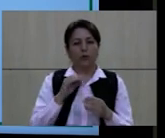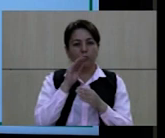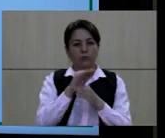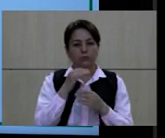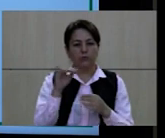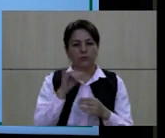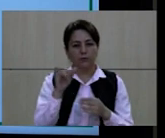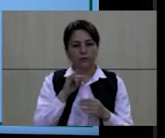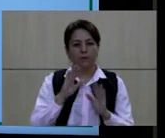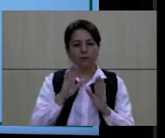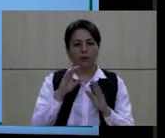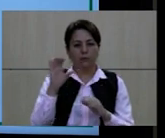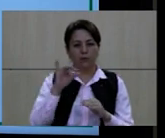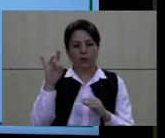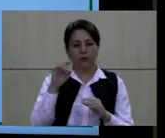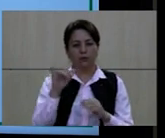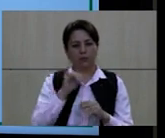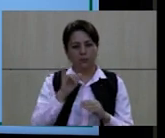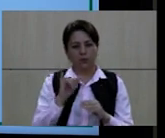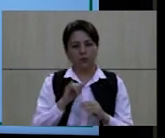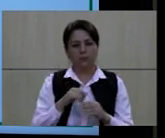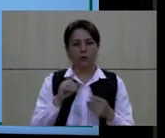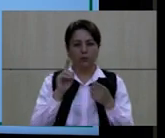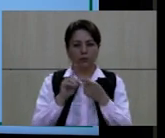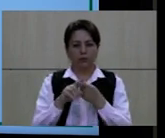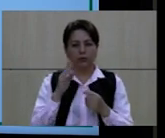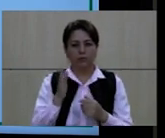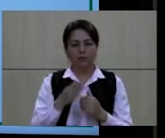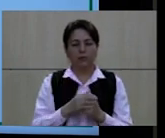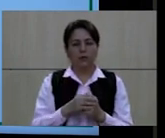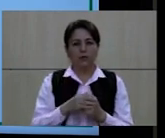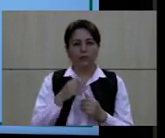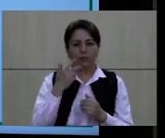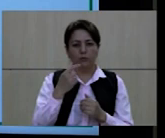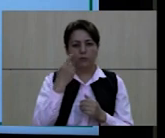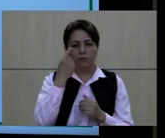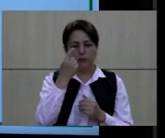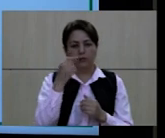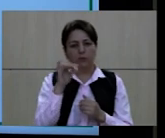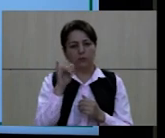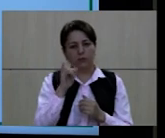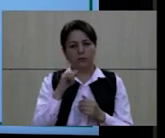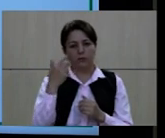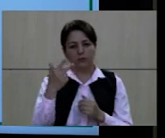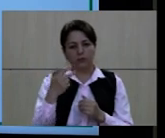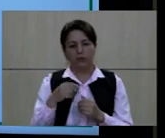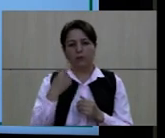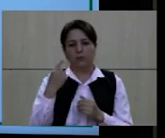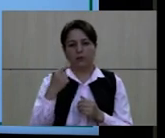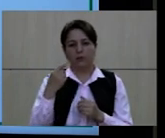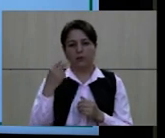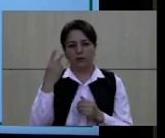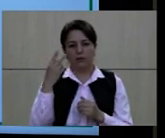ko'paytuvchilarni faqat suratigagina ko'paytirib qo'shib qo'yaman. Ya'ni 3 ni 1 ga ko'paytirsam 3, 1 ni 2